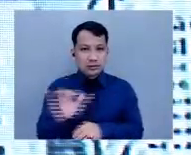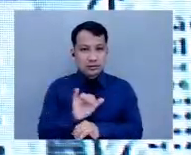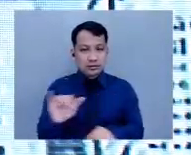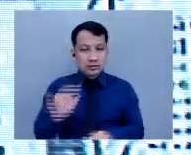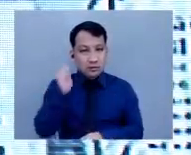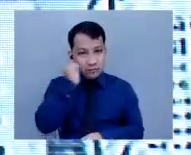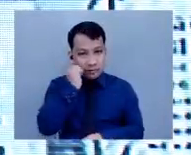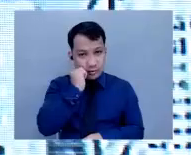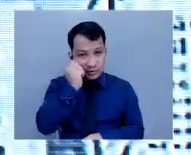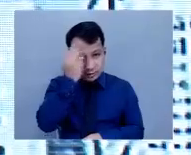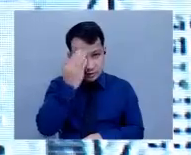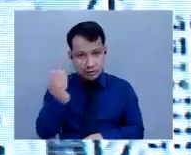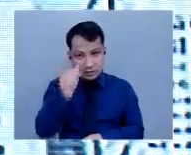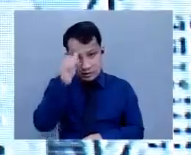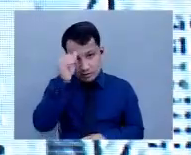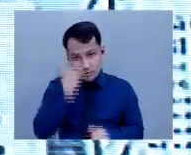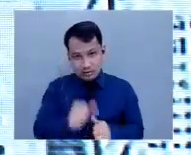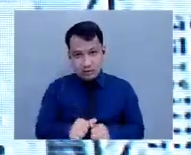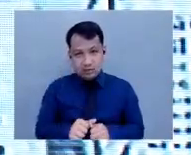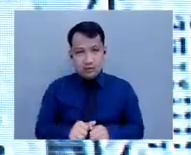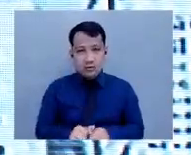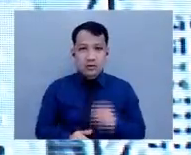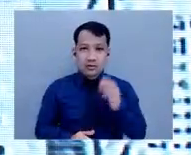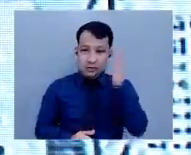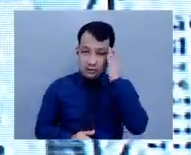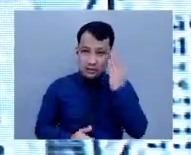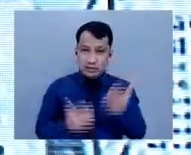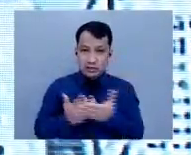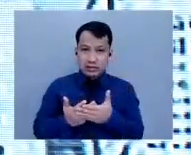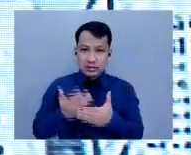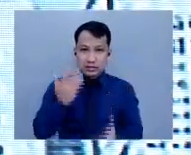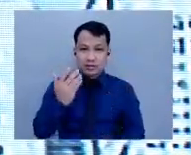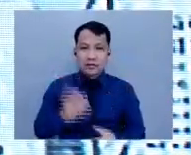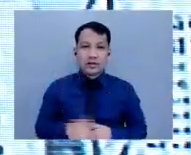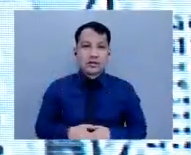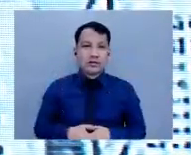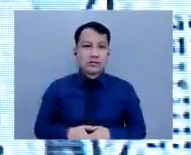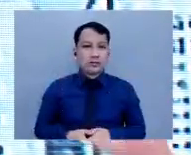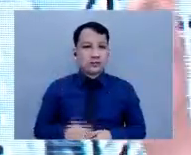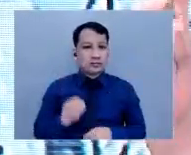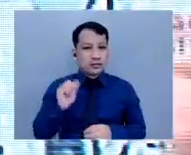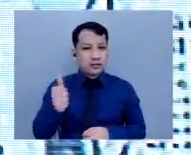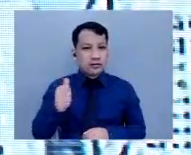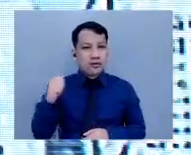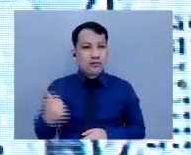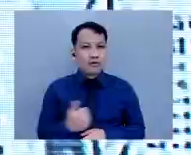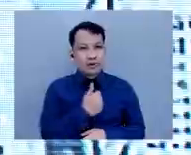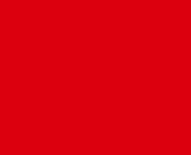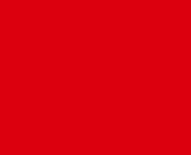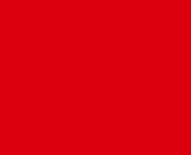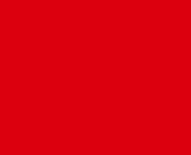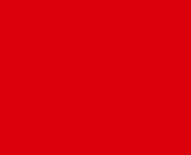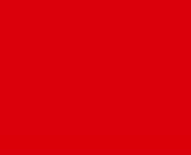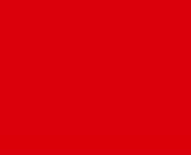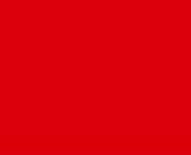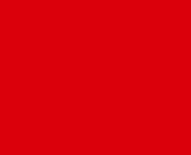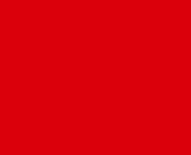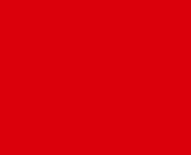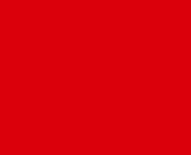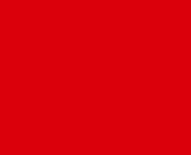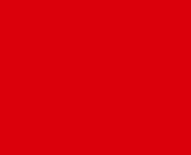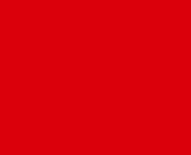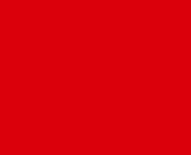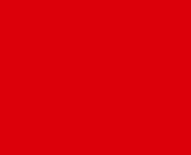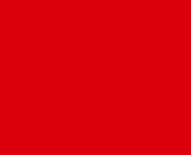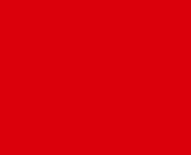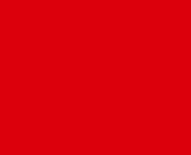po naming paalala sa inyo na ang K-alaman ay K-yamanan. K-okay! Mga kapatid,